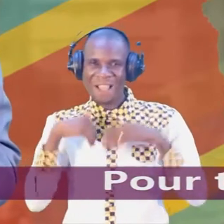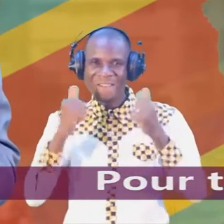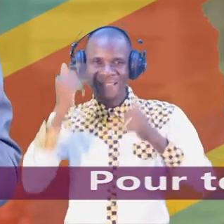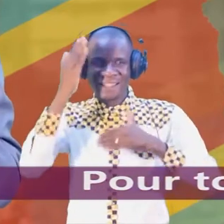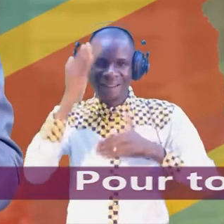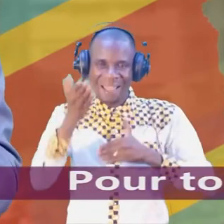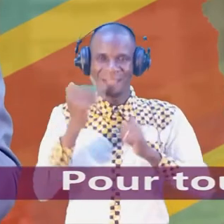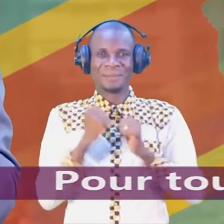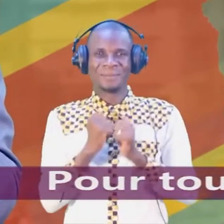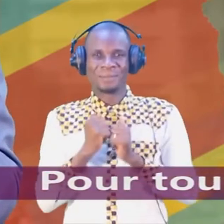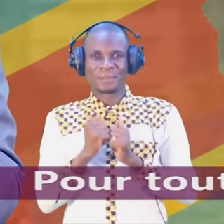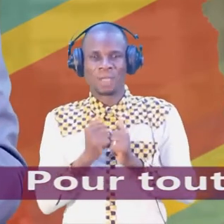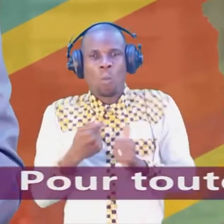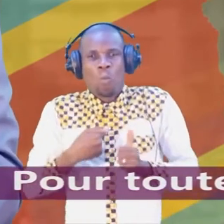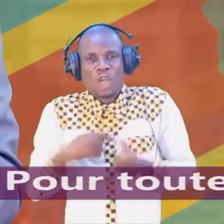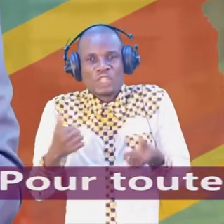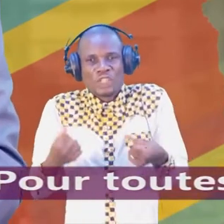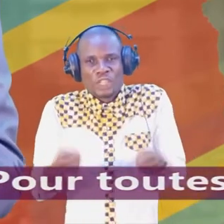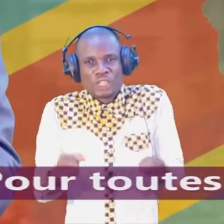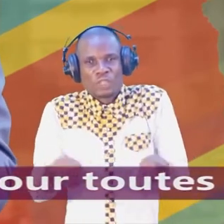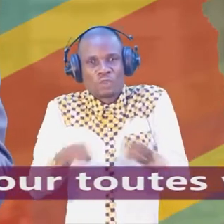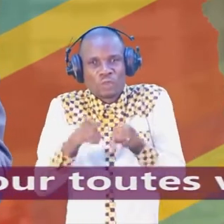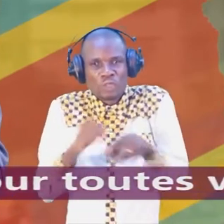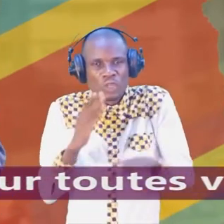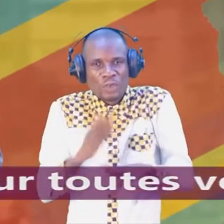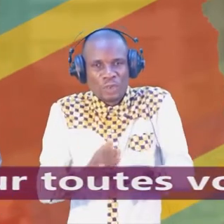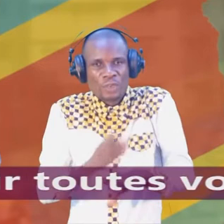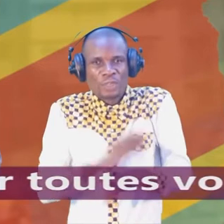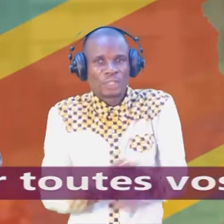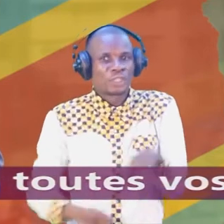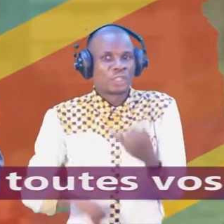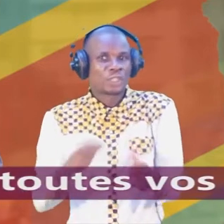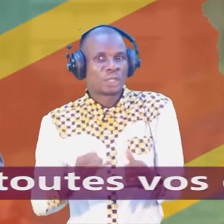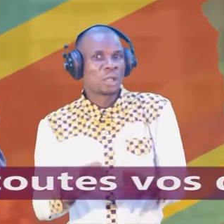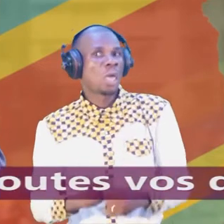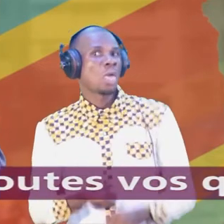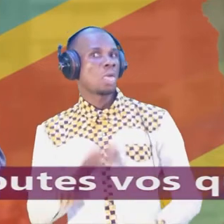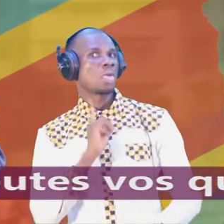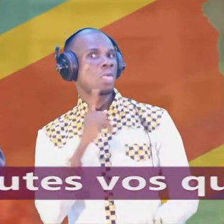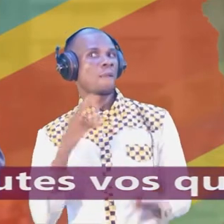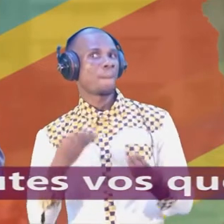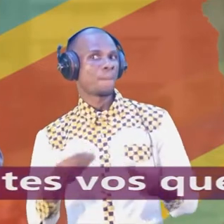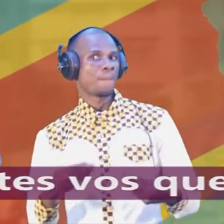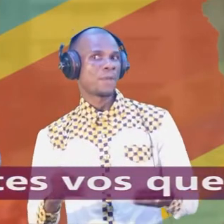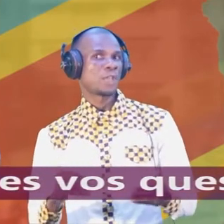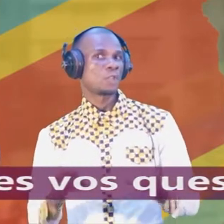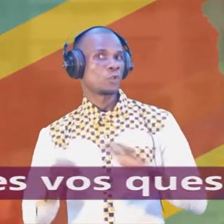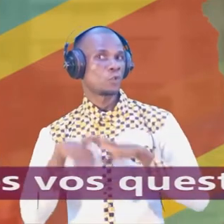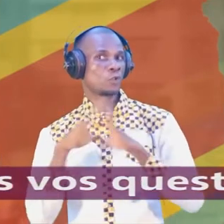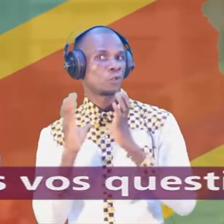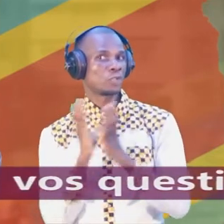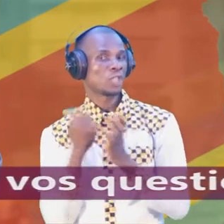kudumu ndani ya wokovu. Na uweze kukua pia. Sinon, kwa sababu inawezekana kwamba uweze